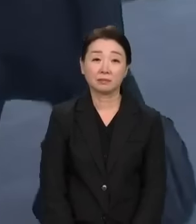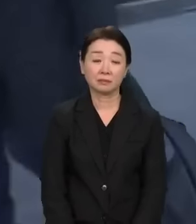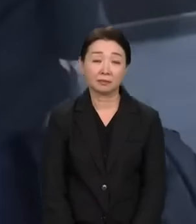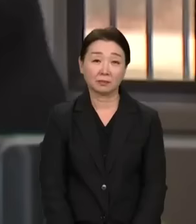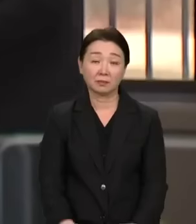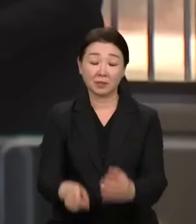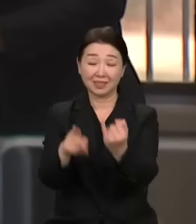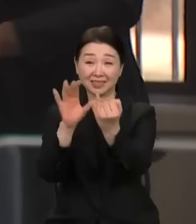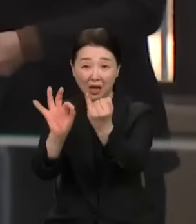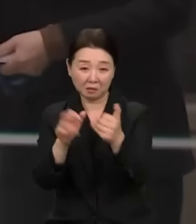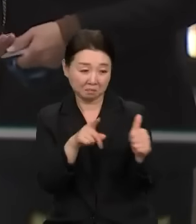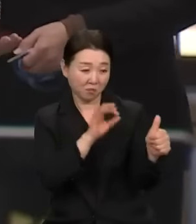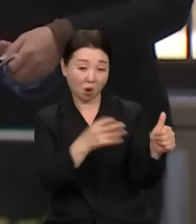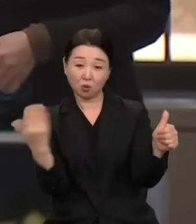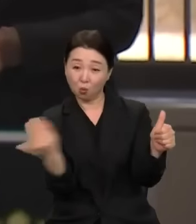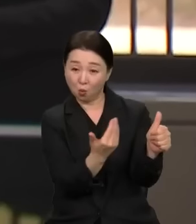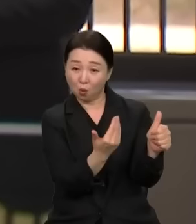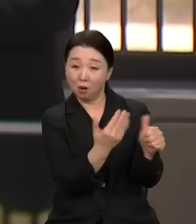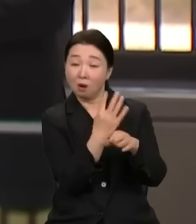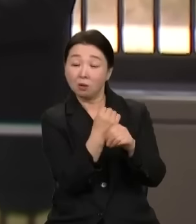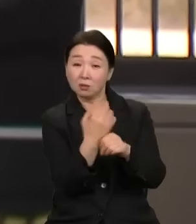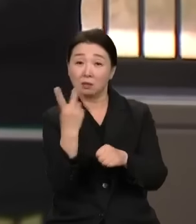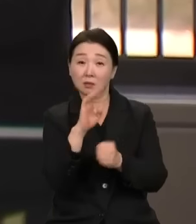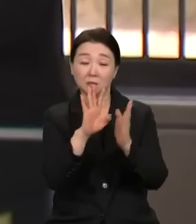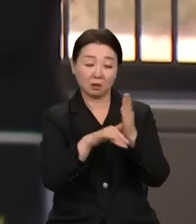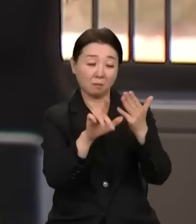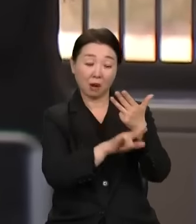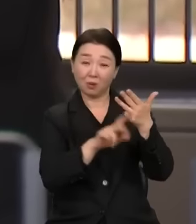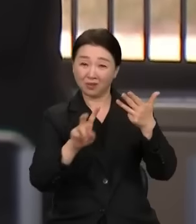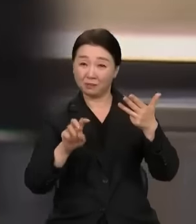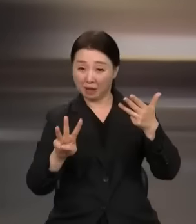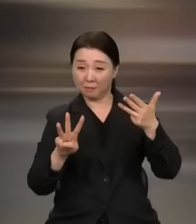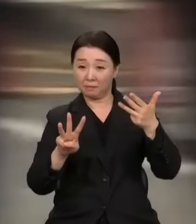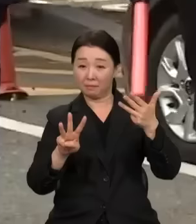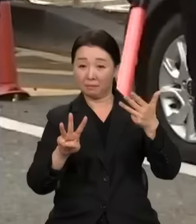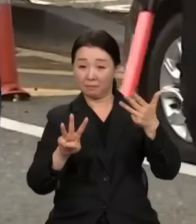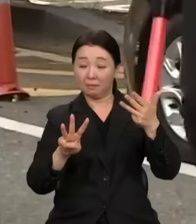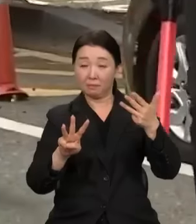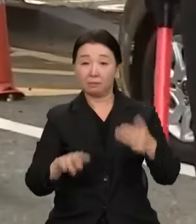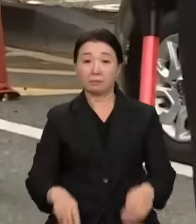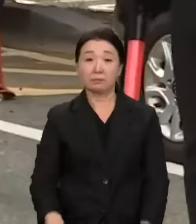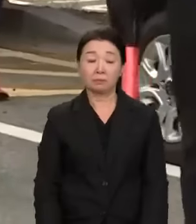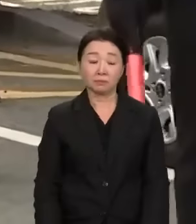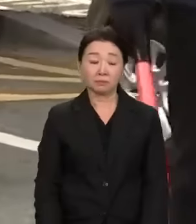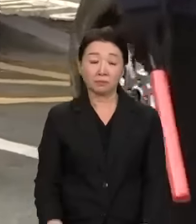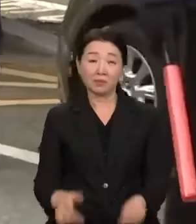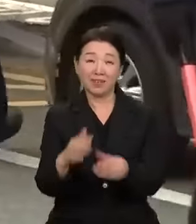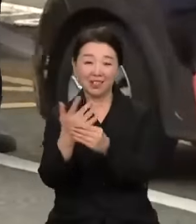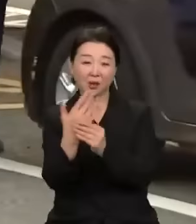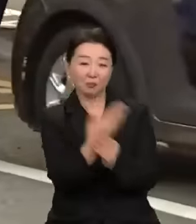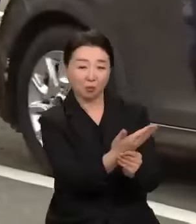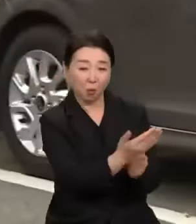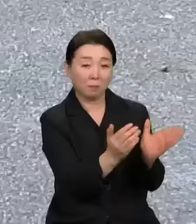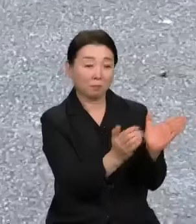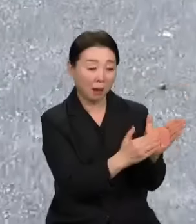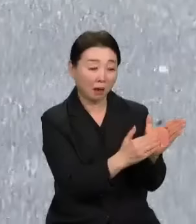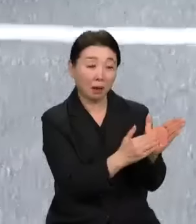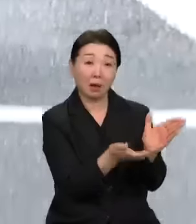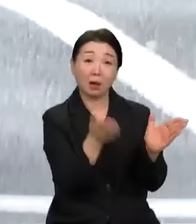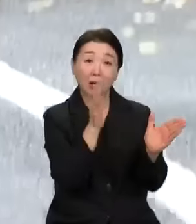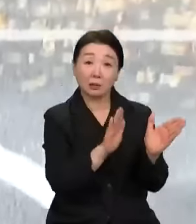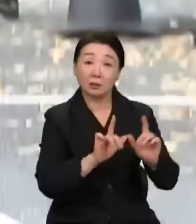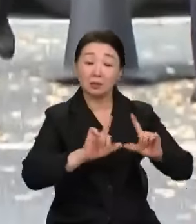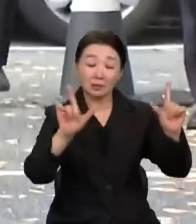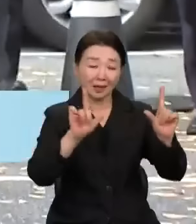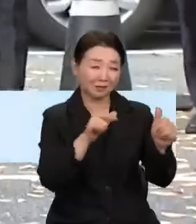돈을 건넸다고 특정한 지난 2022년 8월 23일을 지목했습니다. 명 씨에게 현금을 직접 건넸다고 진술했지만 당일이